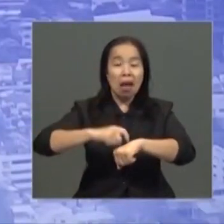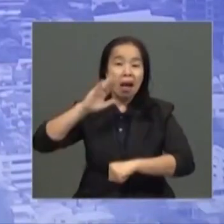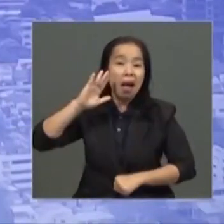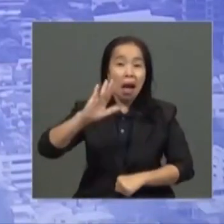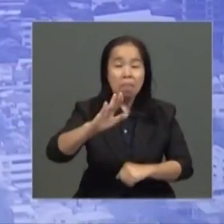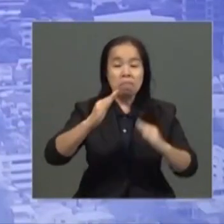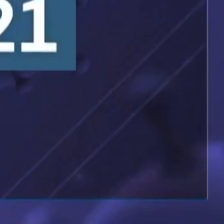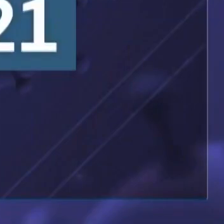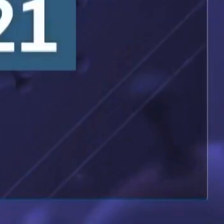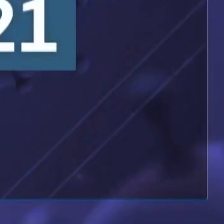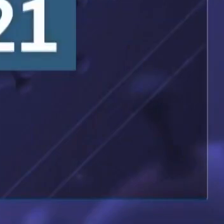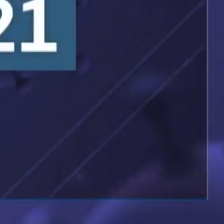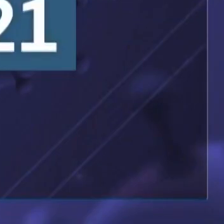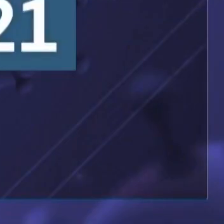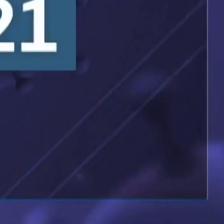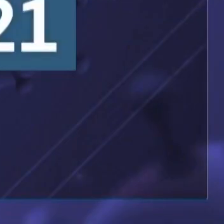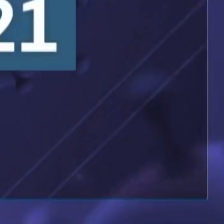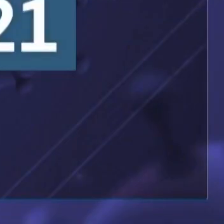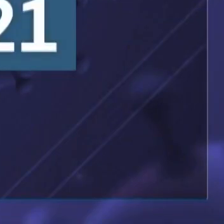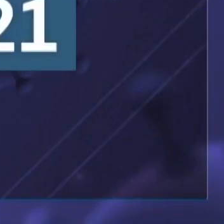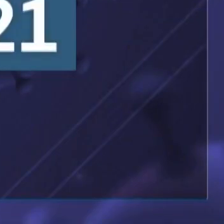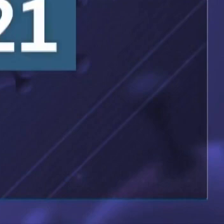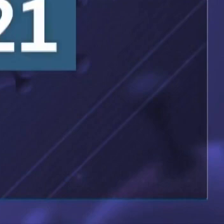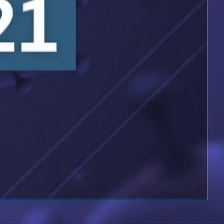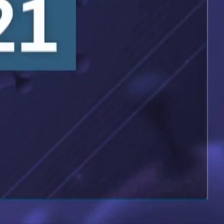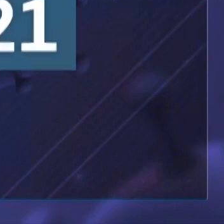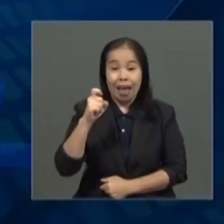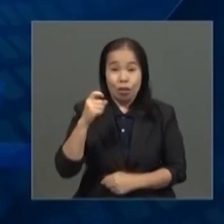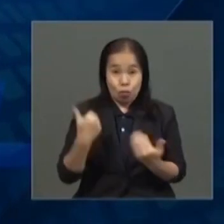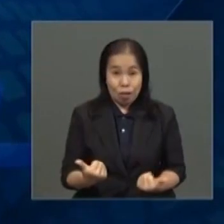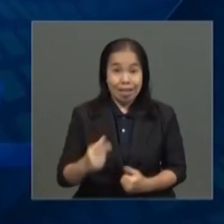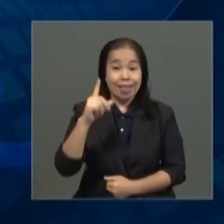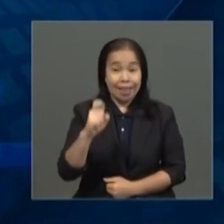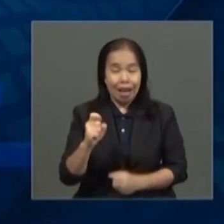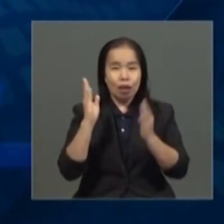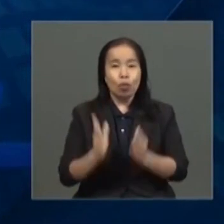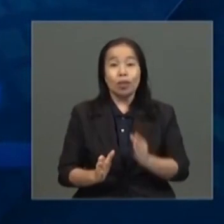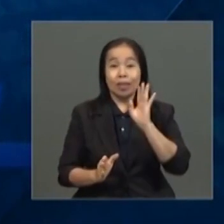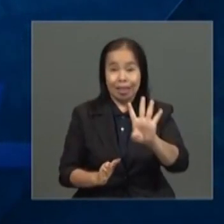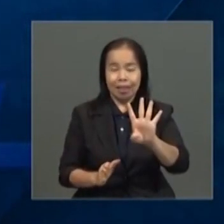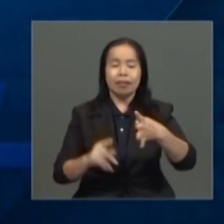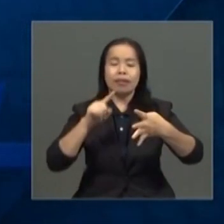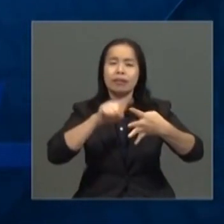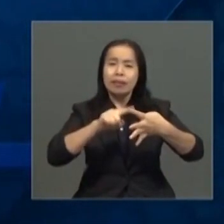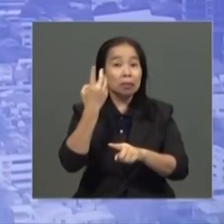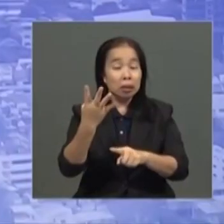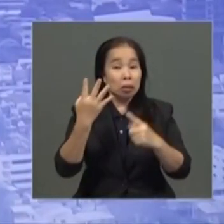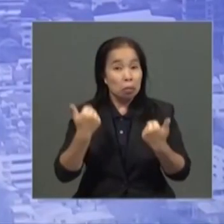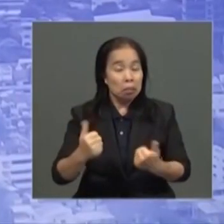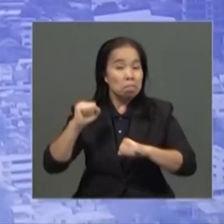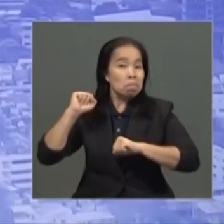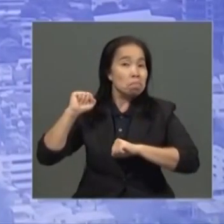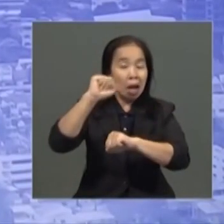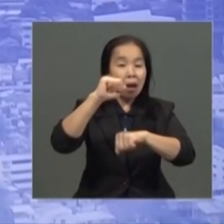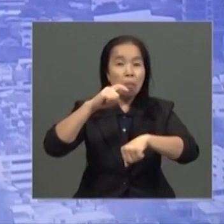ป่วยโควิดวันนี้ทำสถิติทะลุ 2,000 รายตาย4เตียง ICU ในกทม.เริ่มวิกฤตมีใช้อีกไม่เกิน8วัน ผู้ป่วย